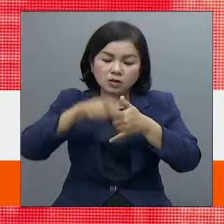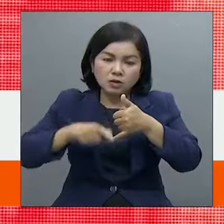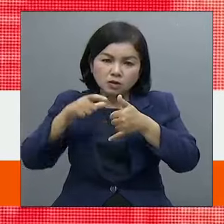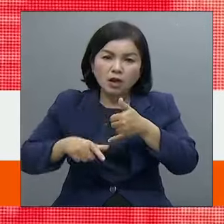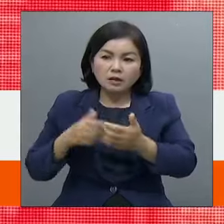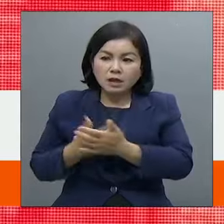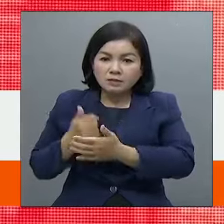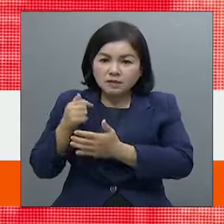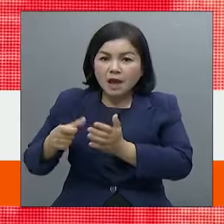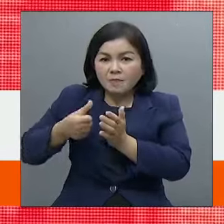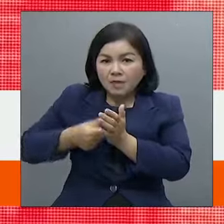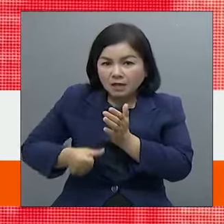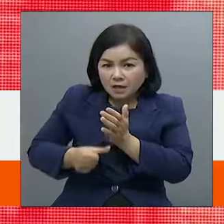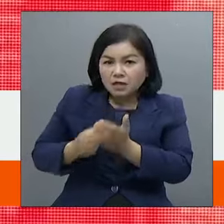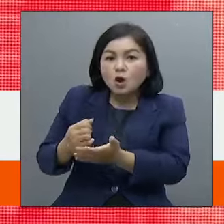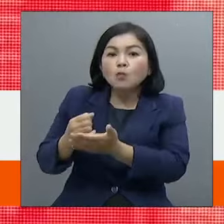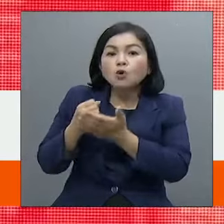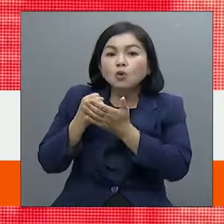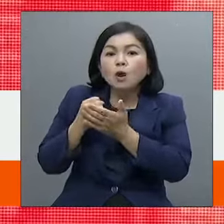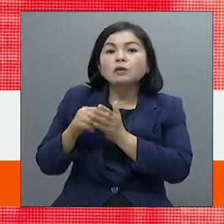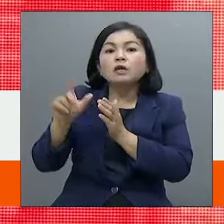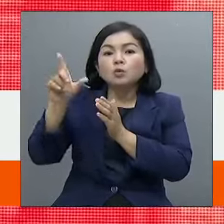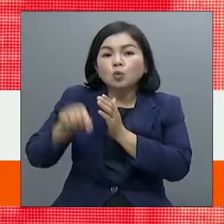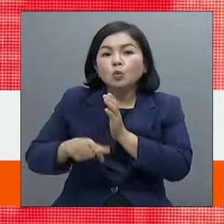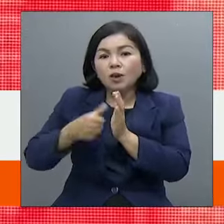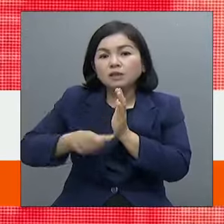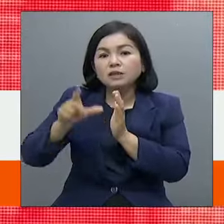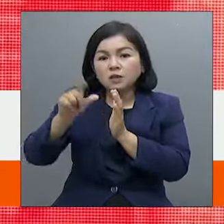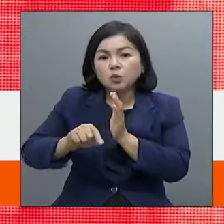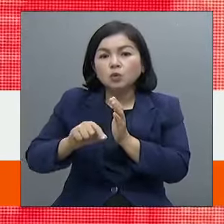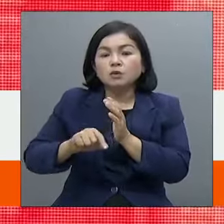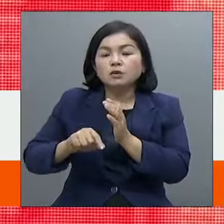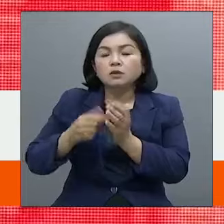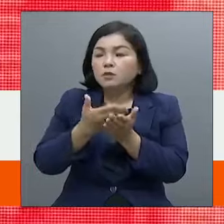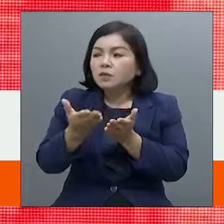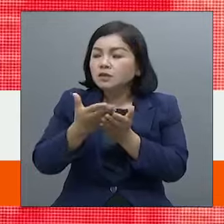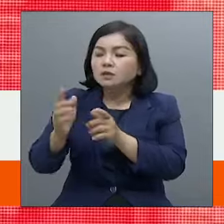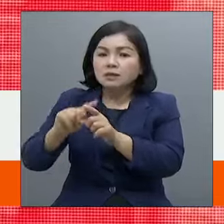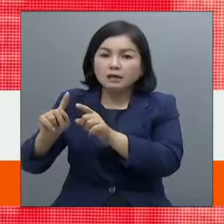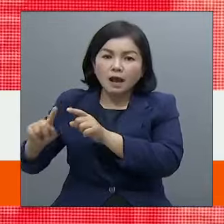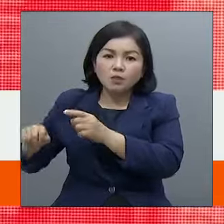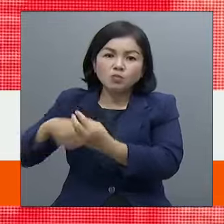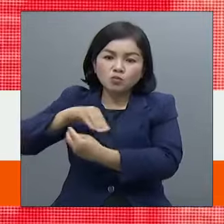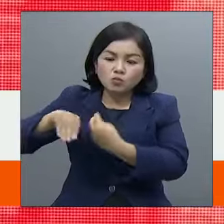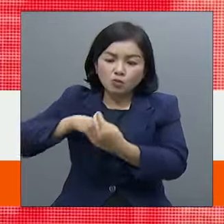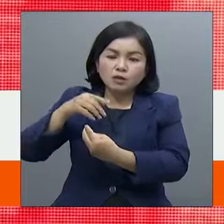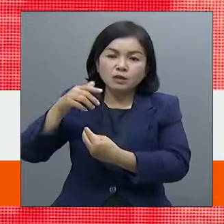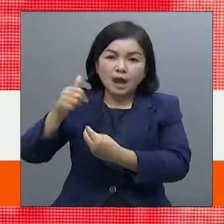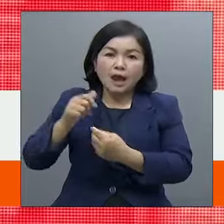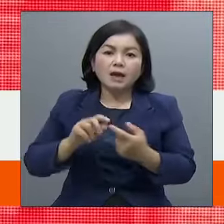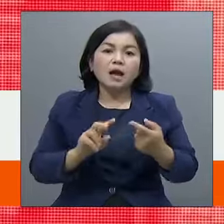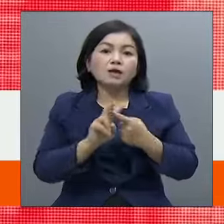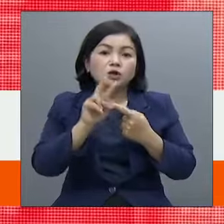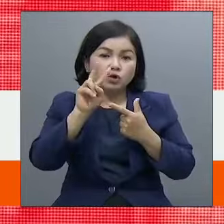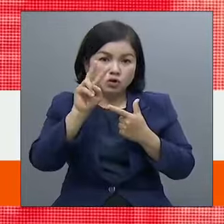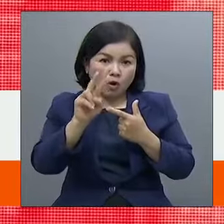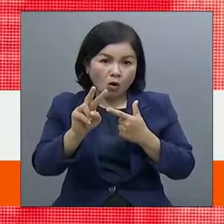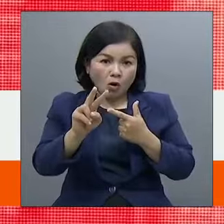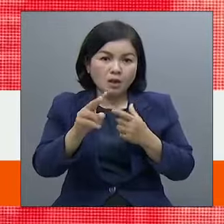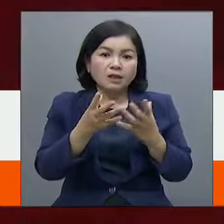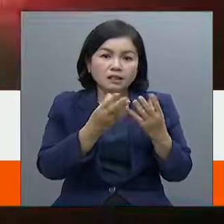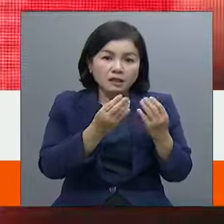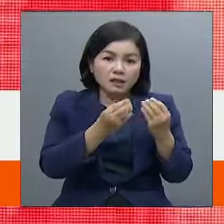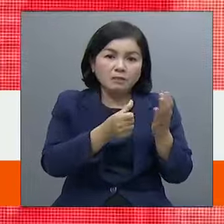การกระตุ้นเศรษฐกิจและกระตุ้นภาคอสังหาริมทรัพย์มาตรการที่2ครับคือมาตรการลดภาษีที่ดิน